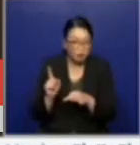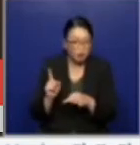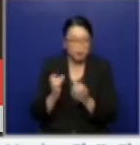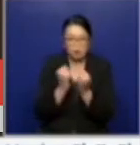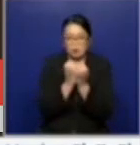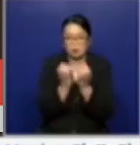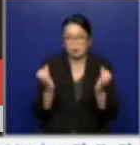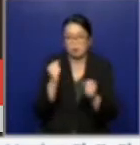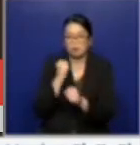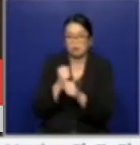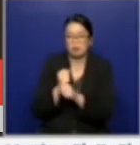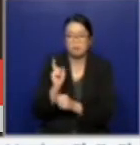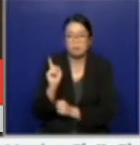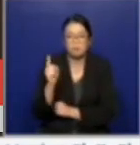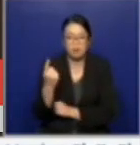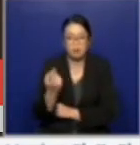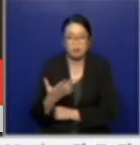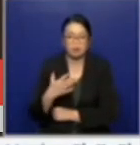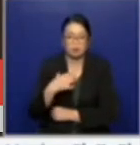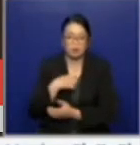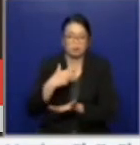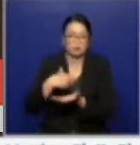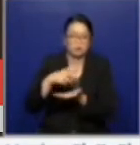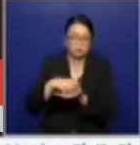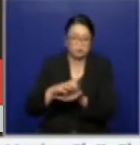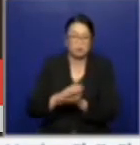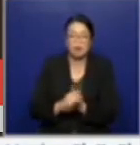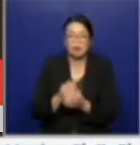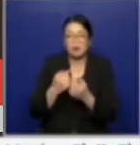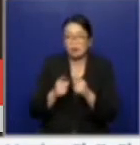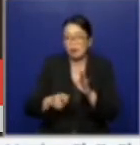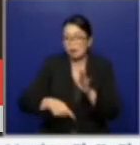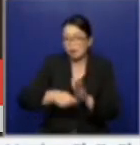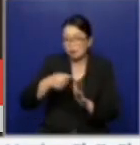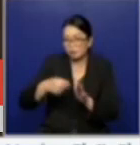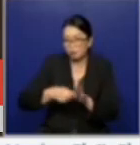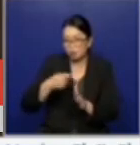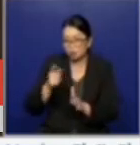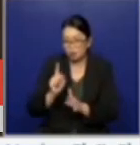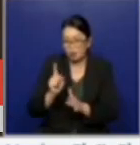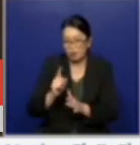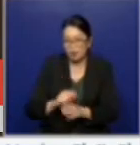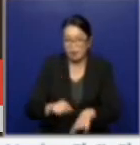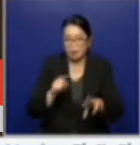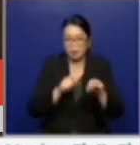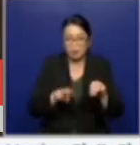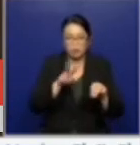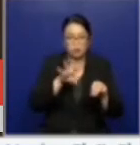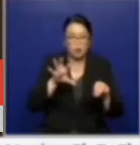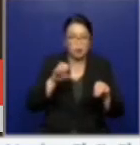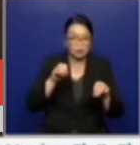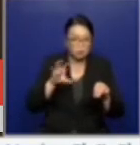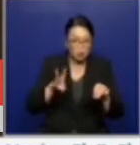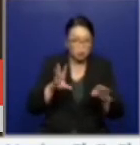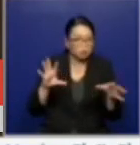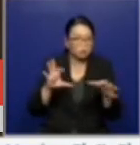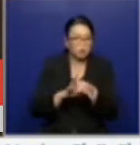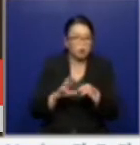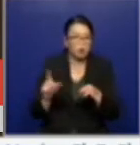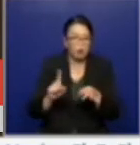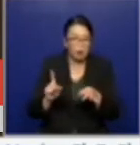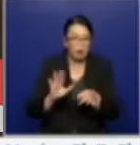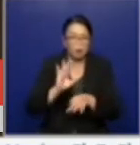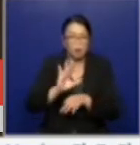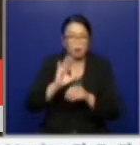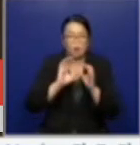หม่อันนั้นเป็นหลักการที่ผมอยากจะกราบเรียนครับส่วนเหตุผลด้วยมาตรา256นั้นของรัฐธร